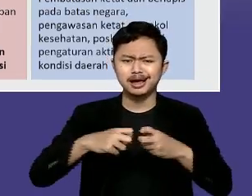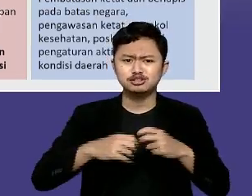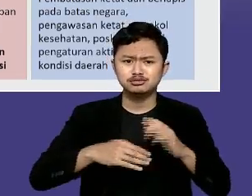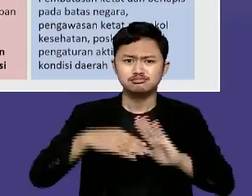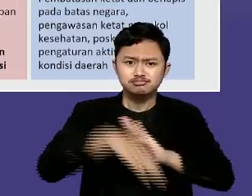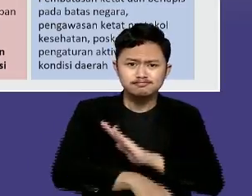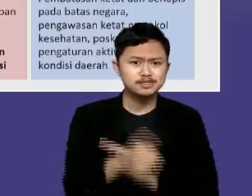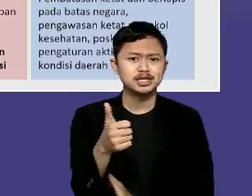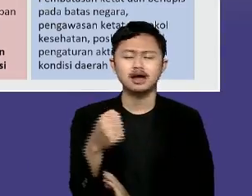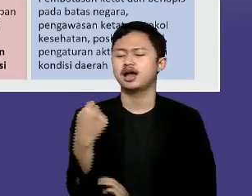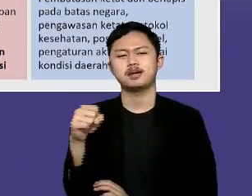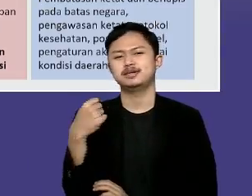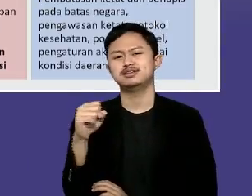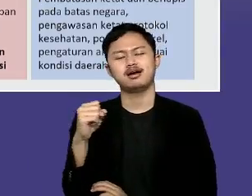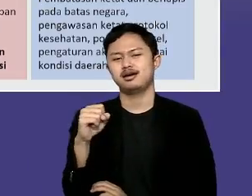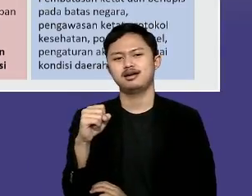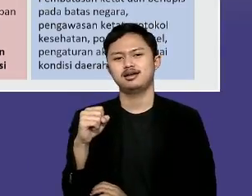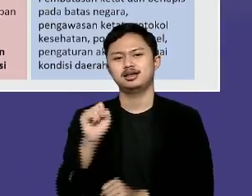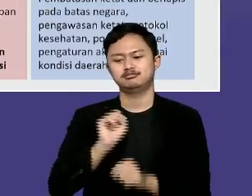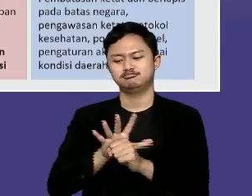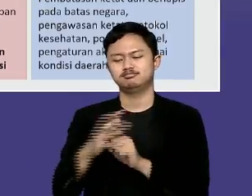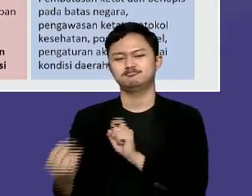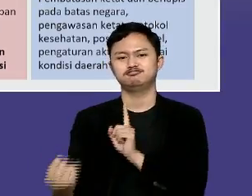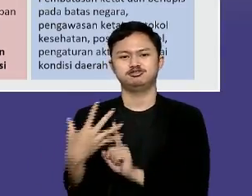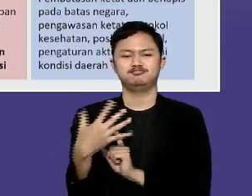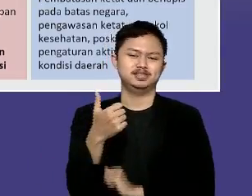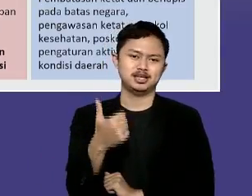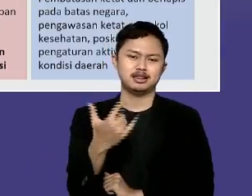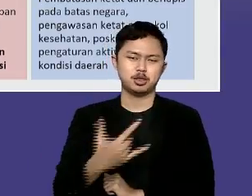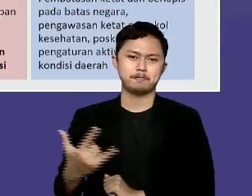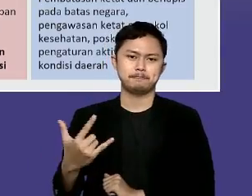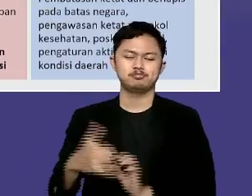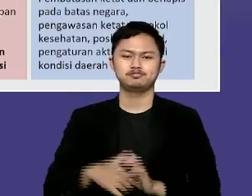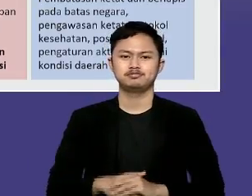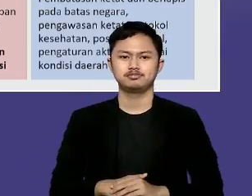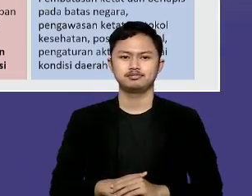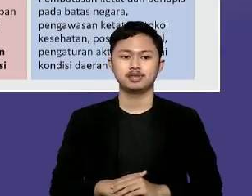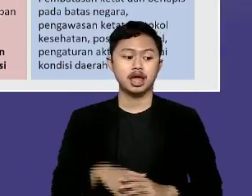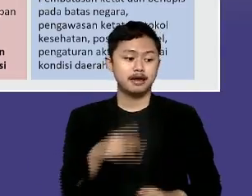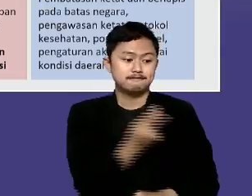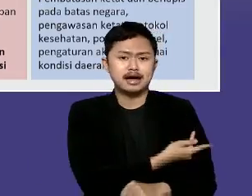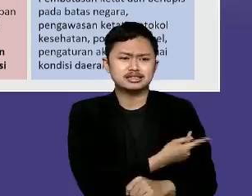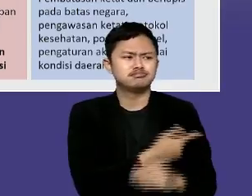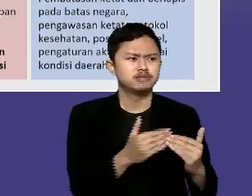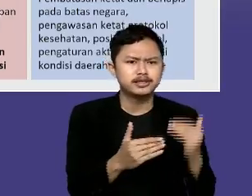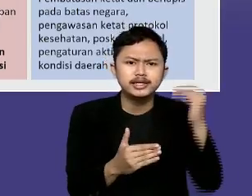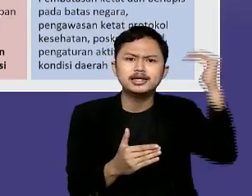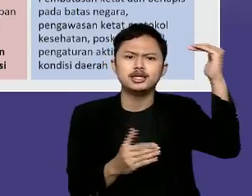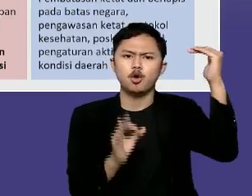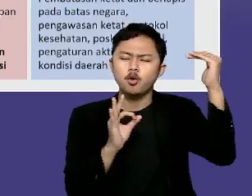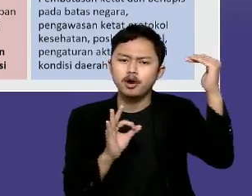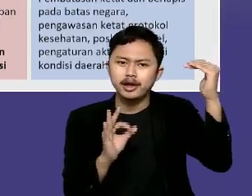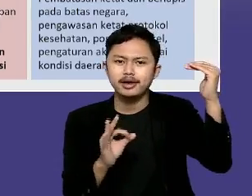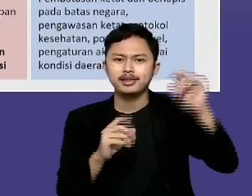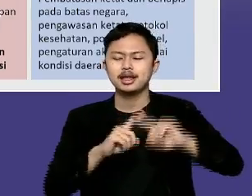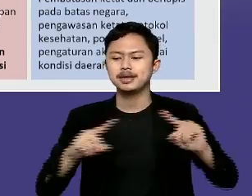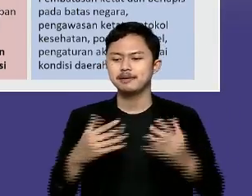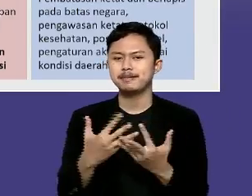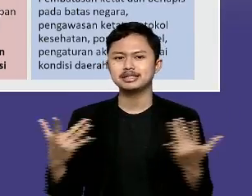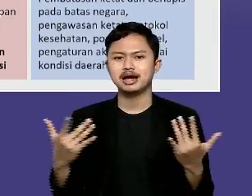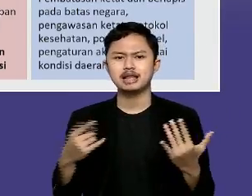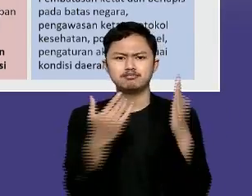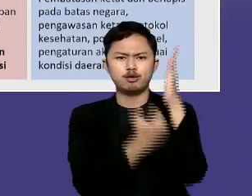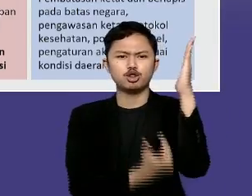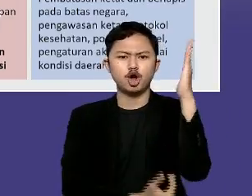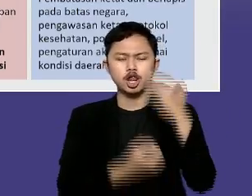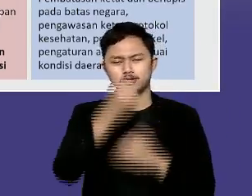mencegah penularan. Pun jika vaksinasi tinggi, namun masyarakatnya abai dalam mematuhi protokol kesehatan, maka